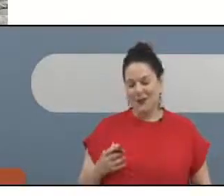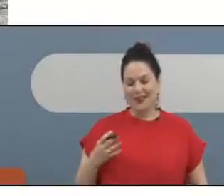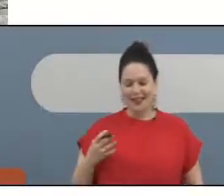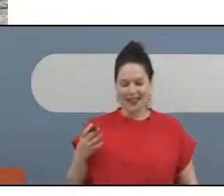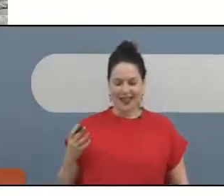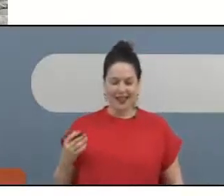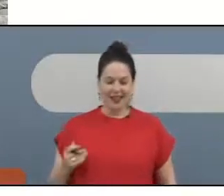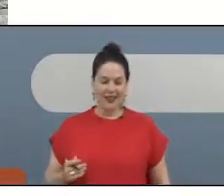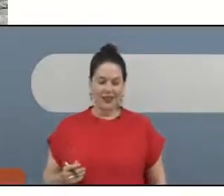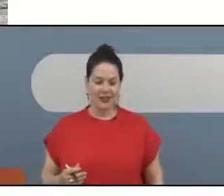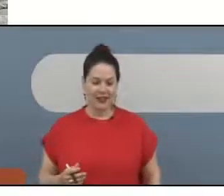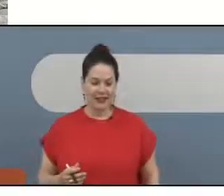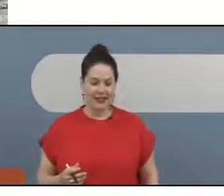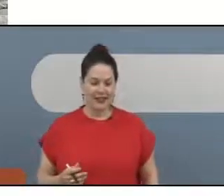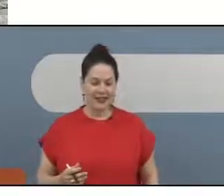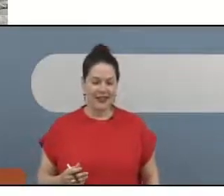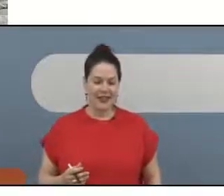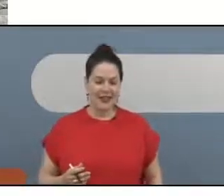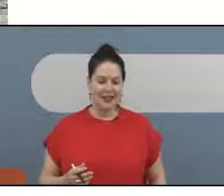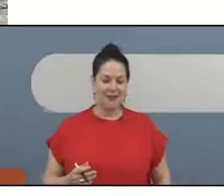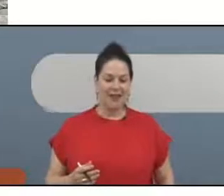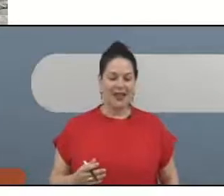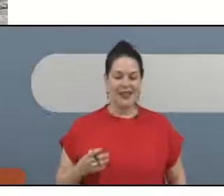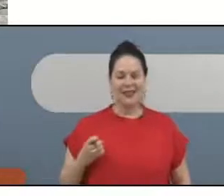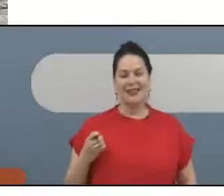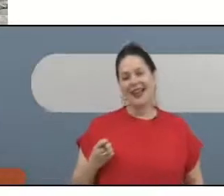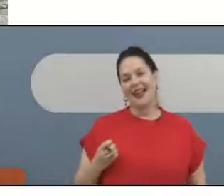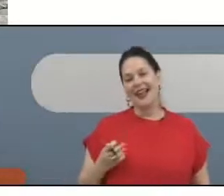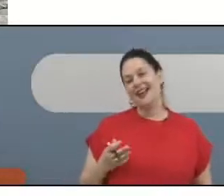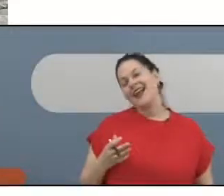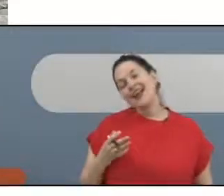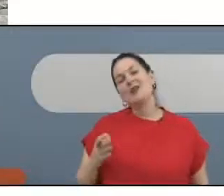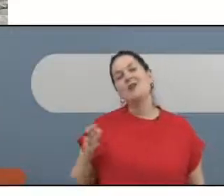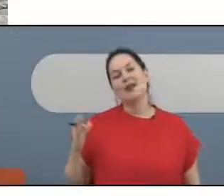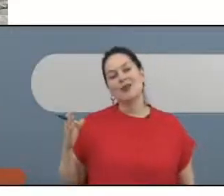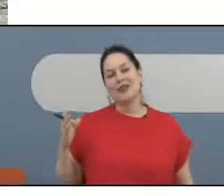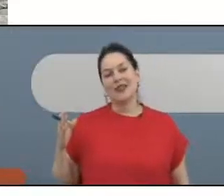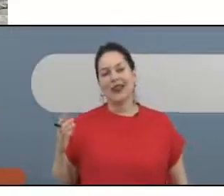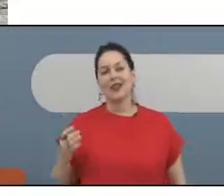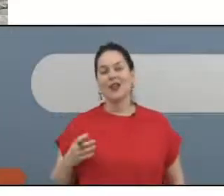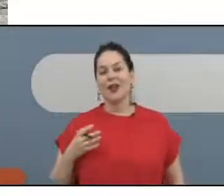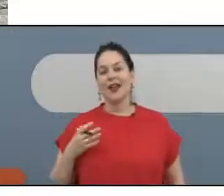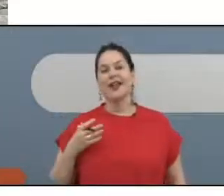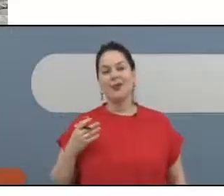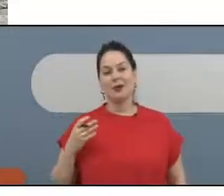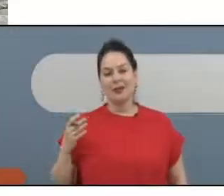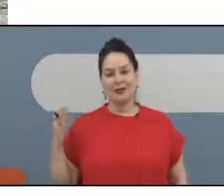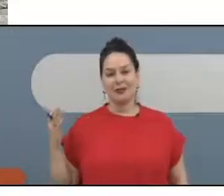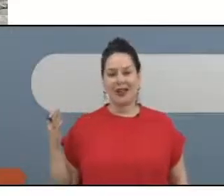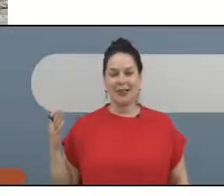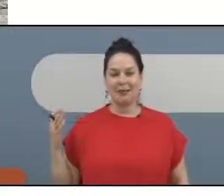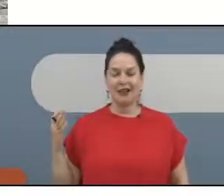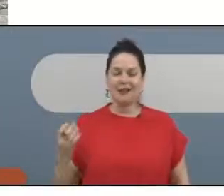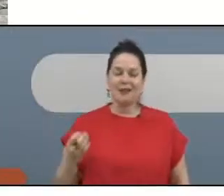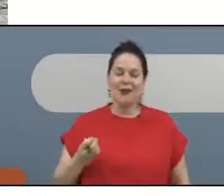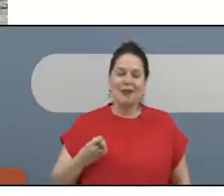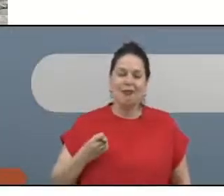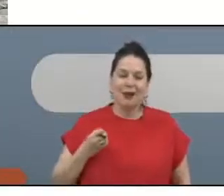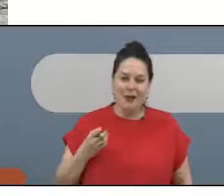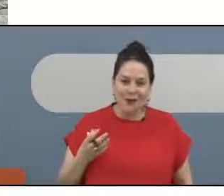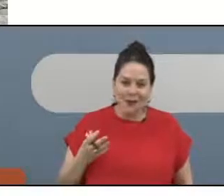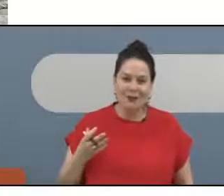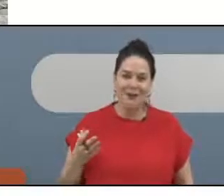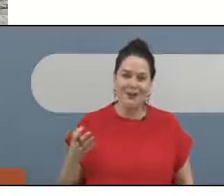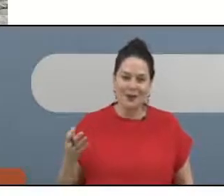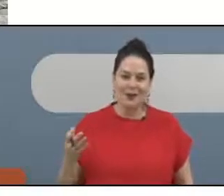הוא לא ציור, הוא יצירה, יצירה של לארסן, וזה, הייתי אומרת שזו יצירה שיש לה היבריס בפני עצמה. היא